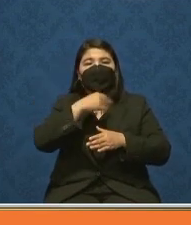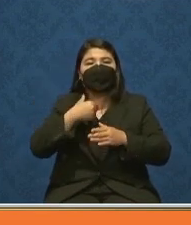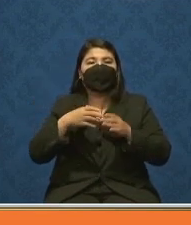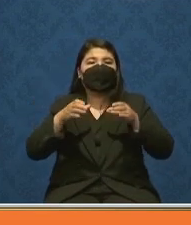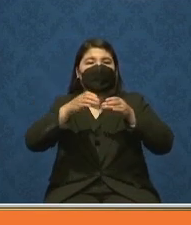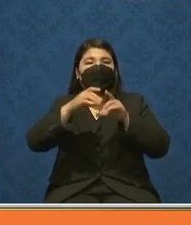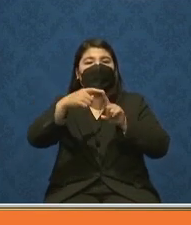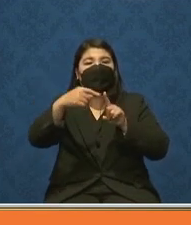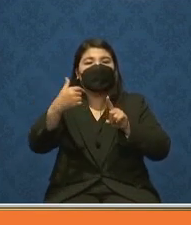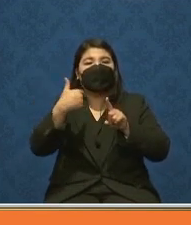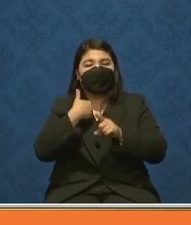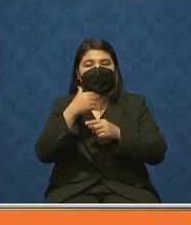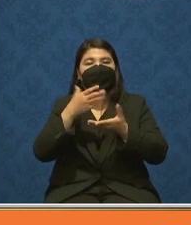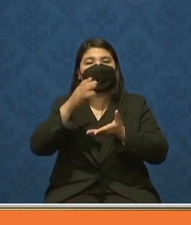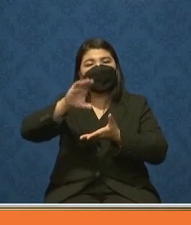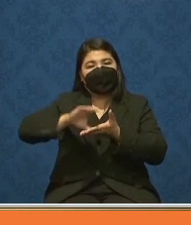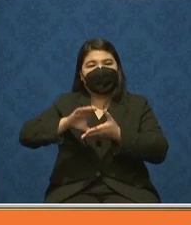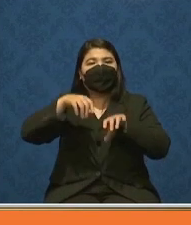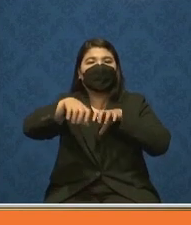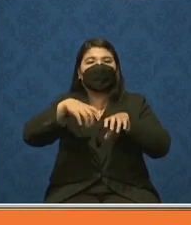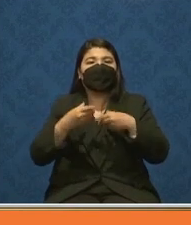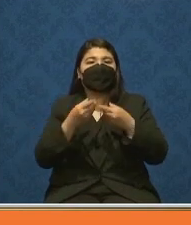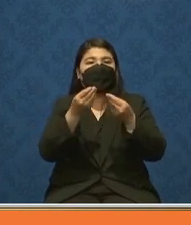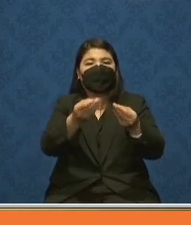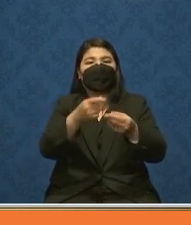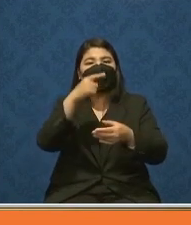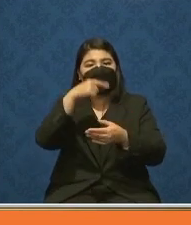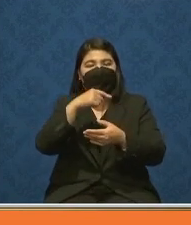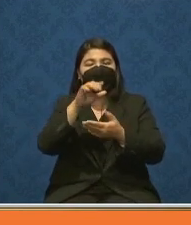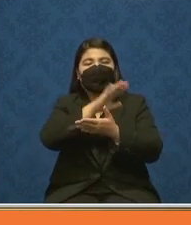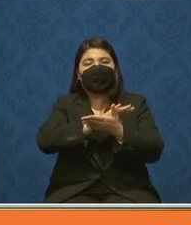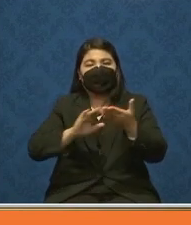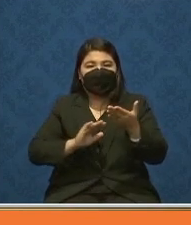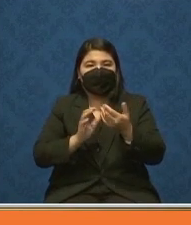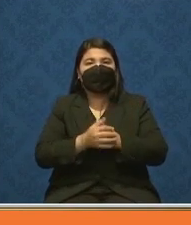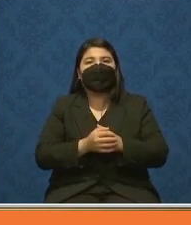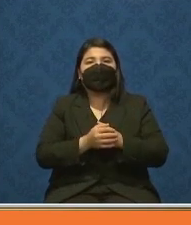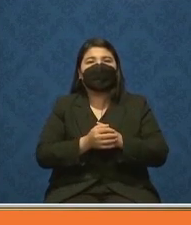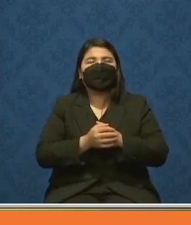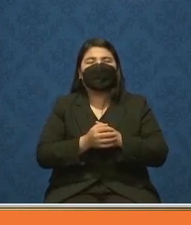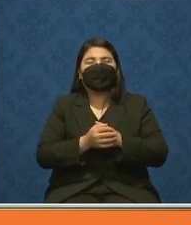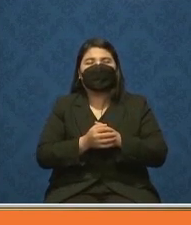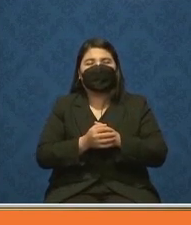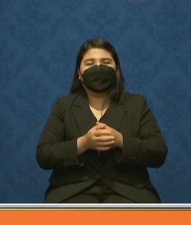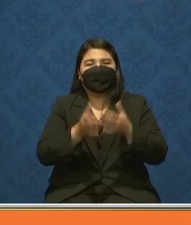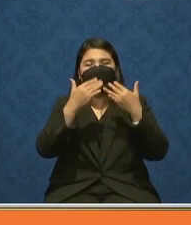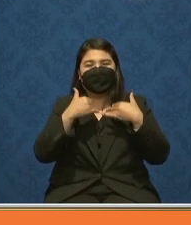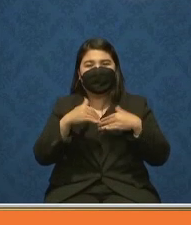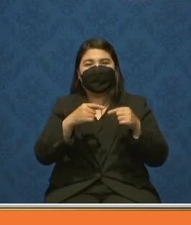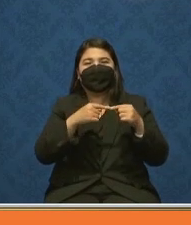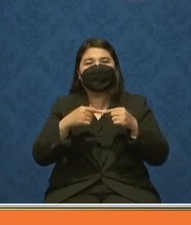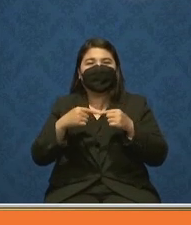าเป็นรัฐบาลก้าวไกลเราจะจัดสรรงบประมาณมาให้สำหรับอนาคตของชาติครับประเด็นถัดไป